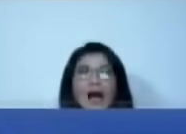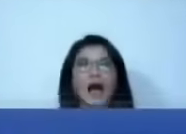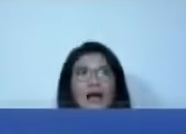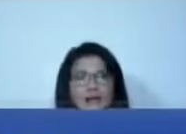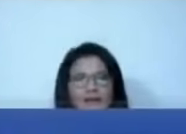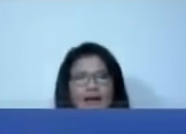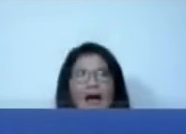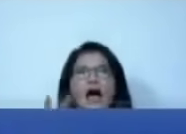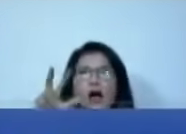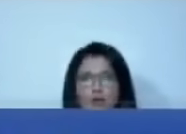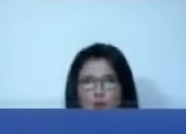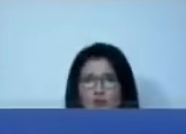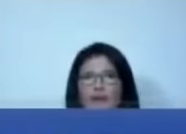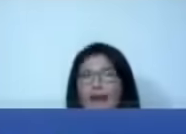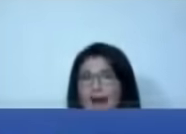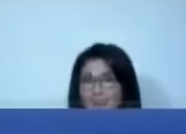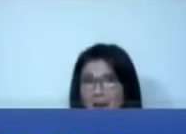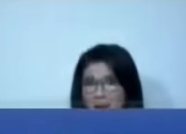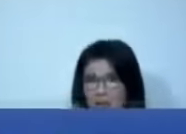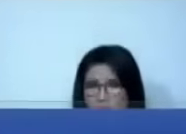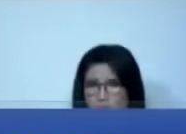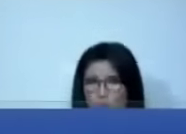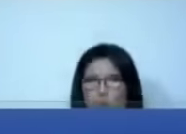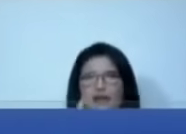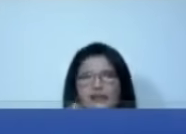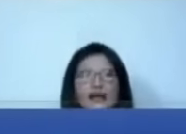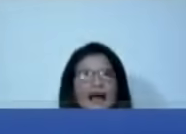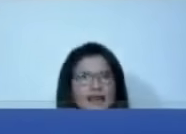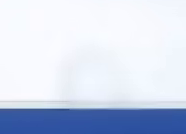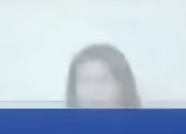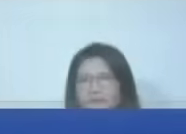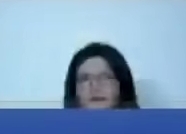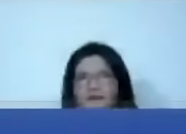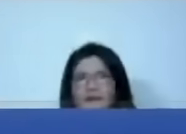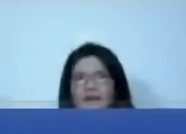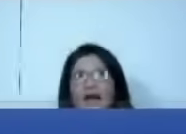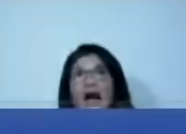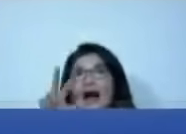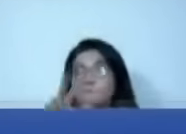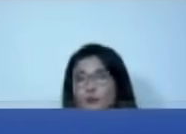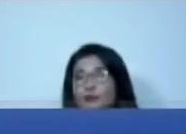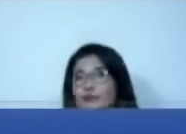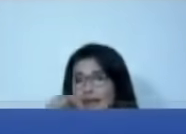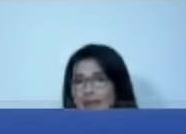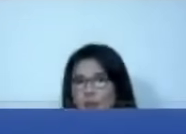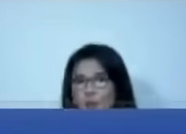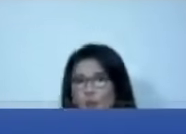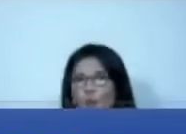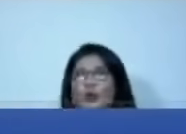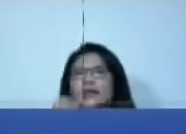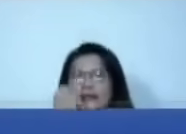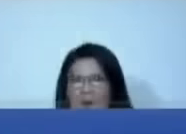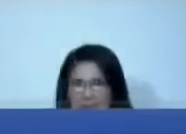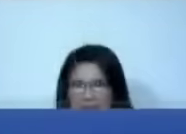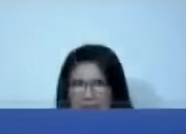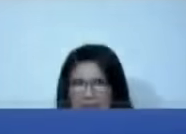keputusan yang dibuat oleh MK secara etika bermasalah keputusan itu final dan